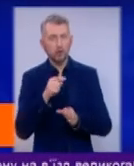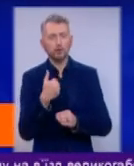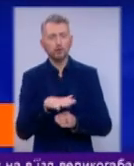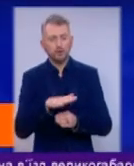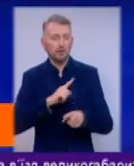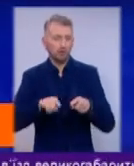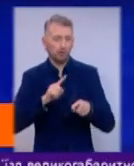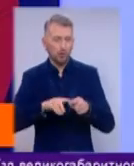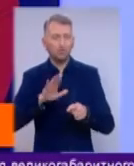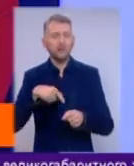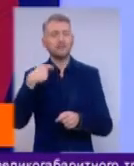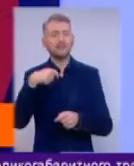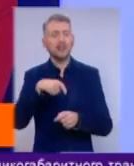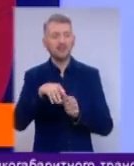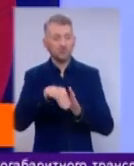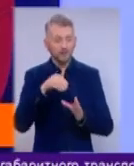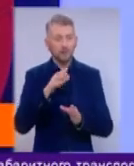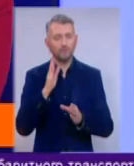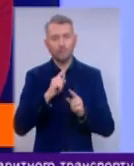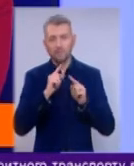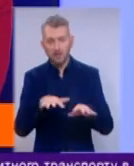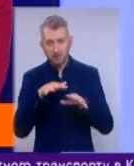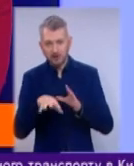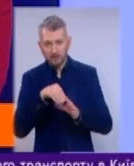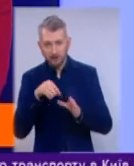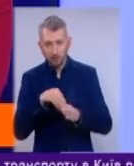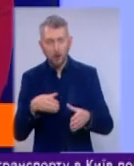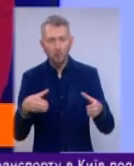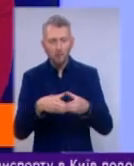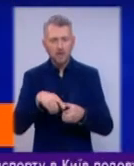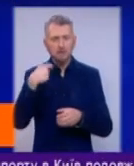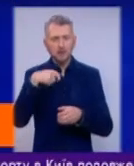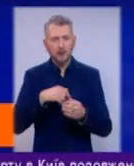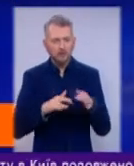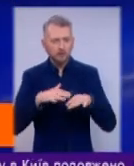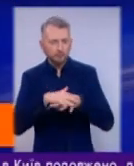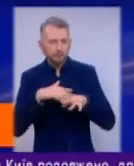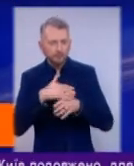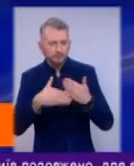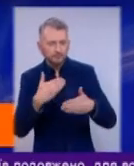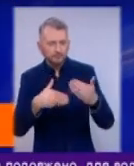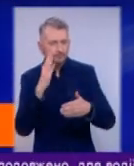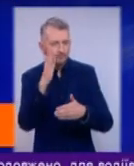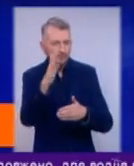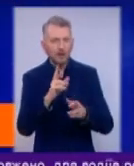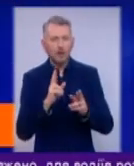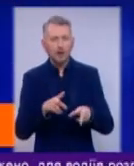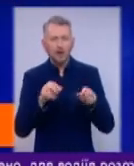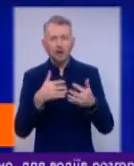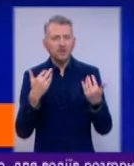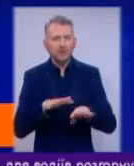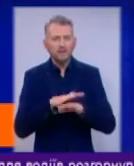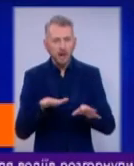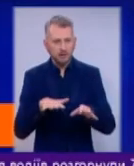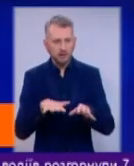далеко. Після президентських ми отримаємо парламентські. Як наслідок, команда президента, звісно, прораховує всі кроки. Як можна не втратити електоральну підтримку? А